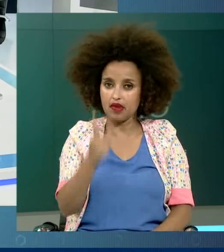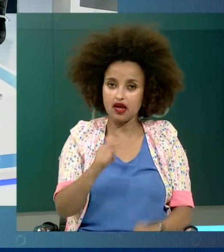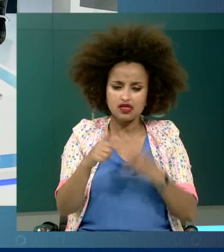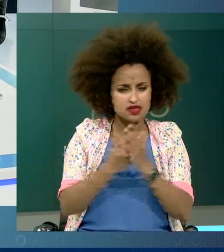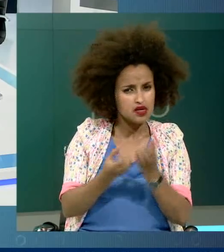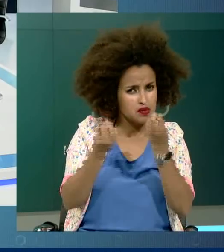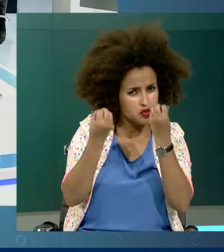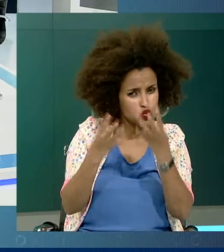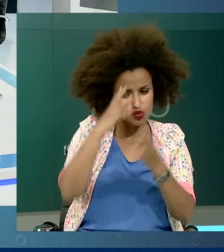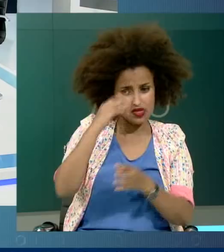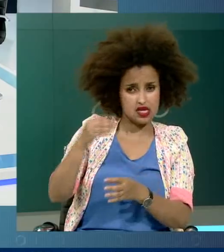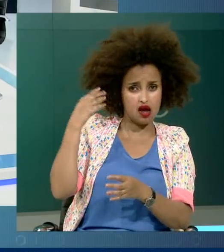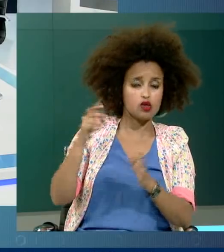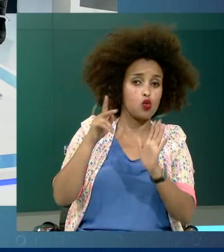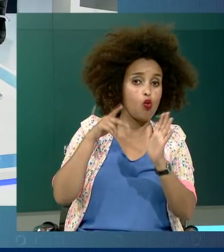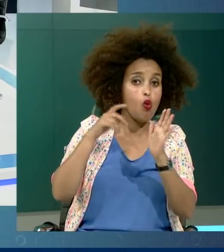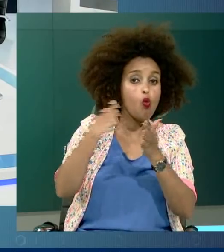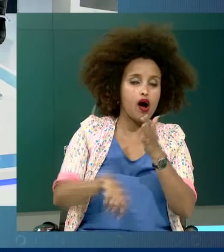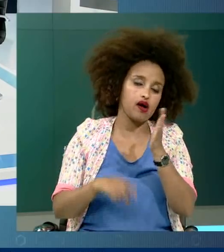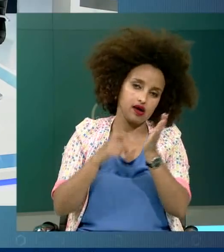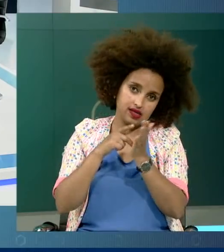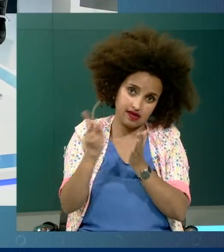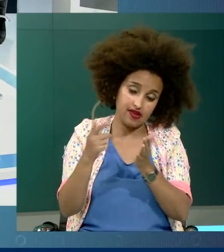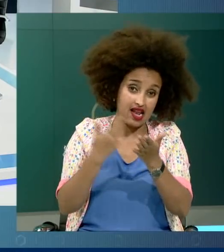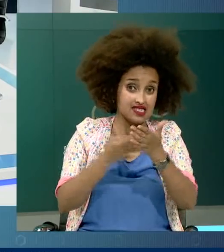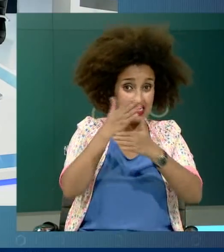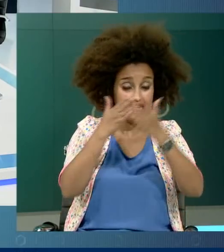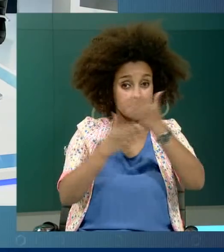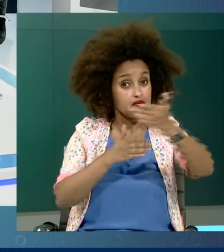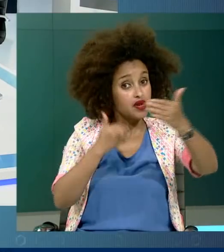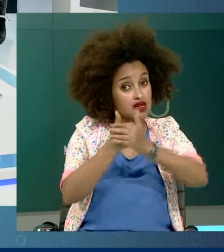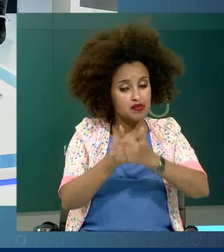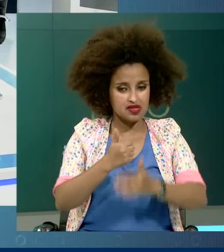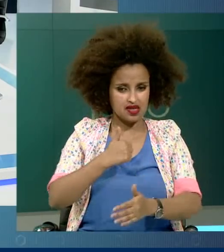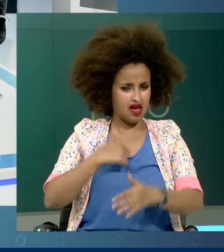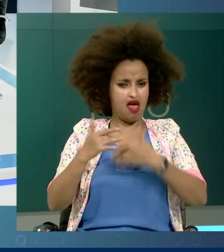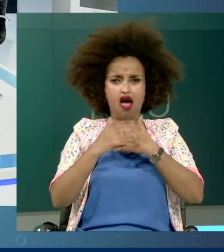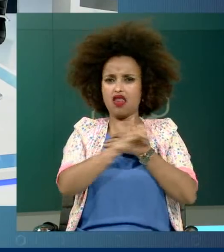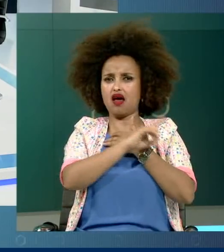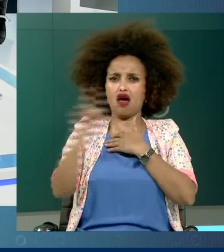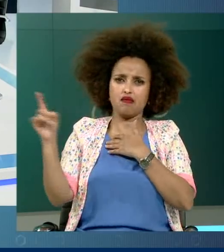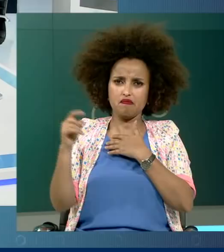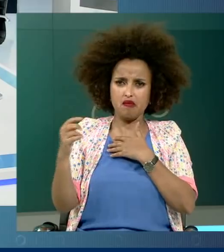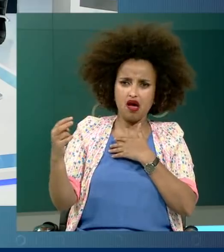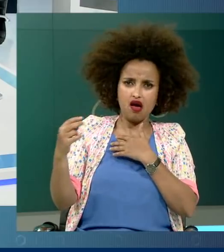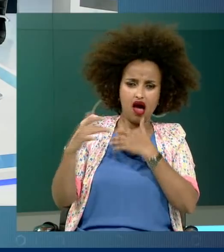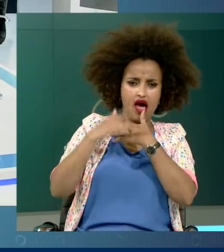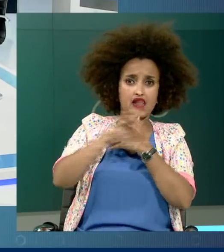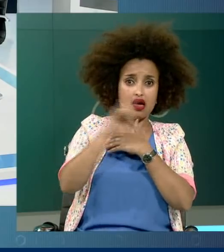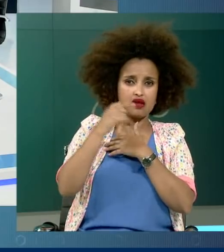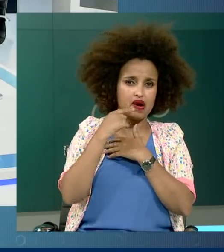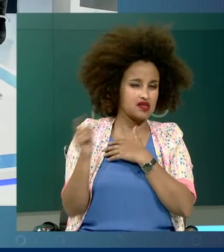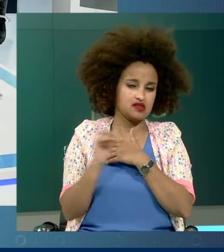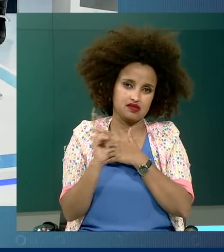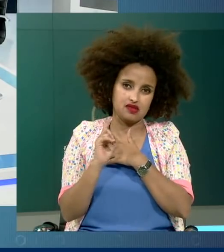ዋጋ እንዳስከፈሉ በደንብ አይተናል። እና ይሄን ያህል ደረጃ በደረሰበት ረገድ እኛን አያገኘንም እኛን አያየንም ማለት አንዳንድ የምሰማቸው